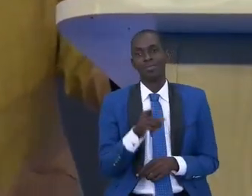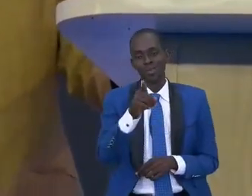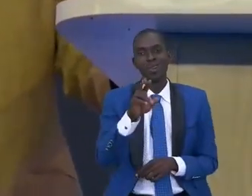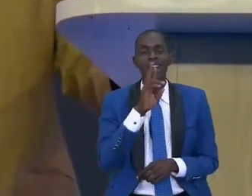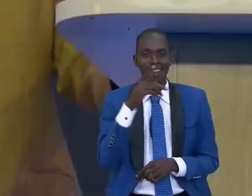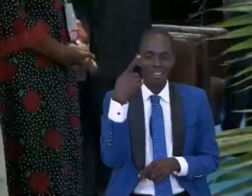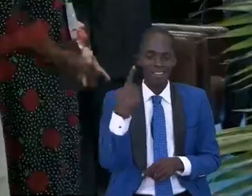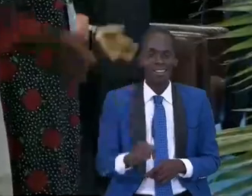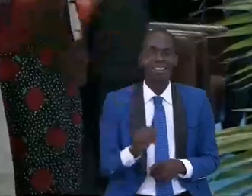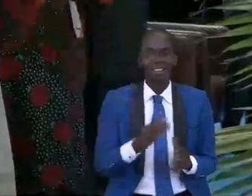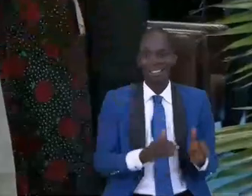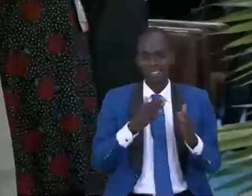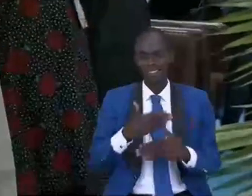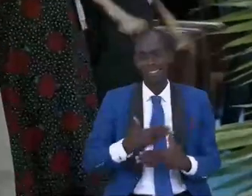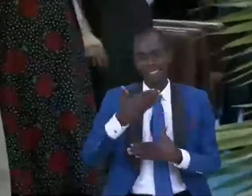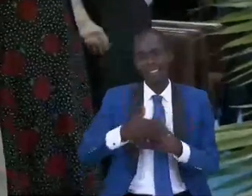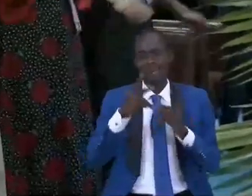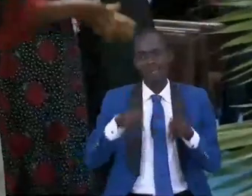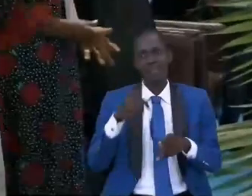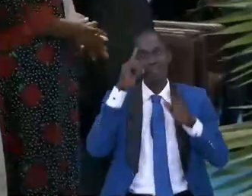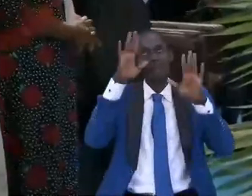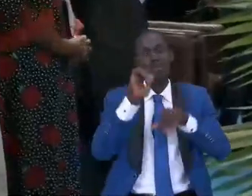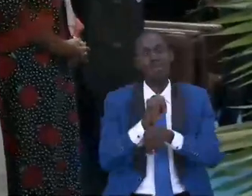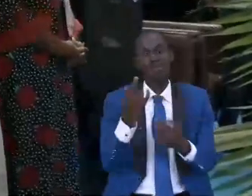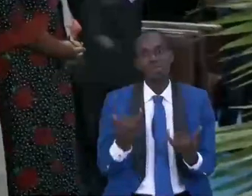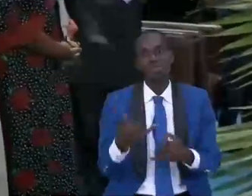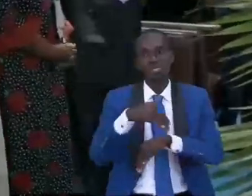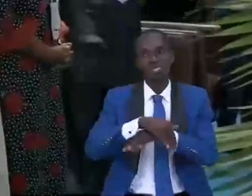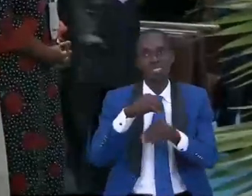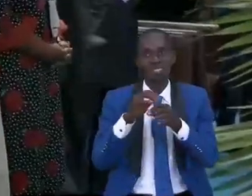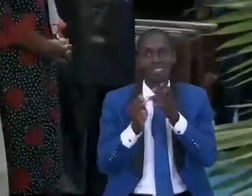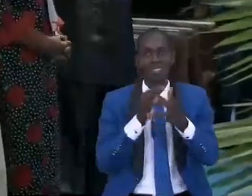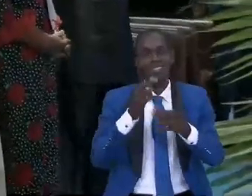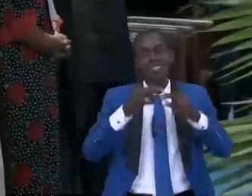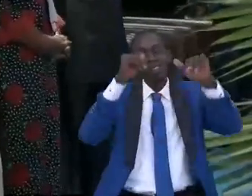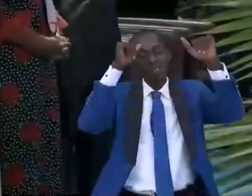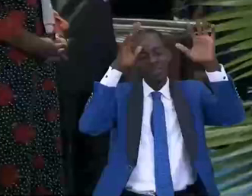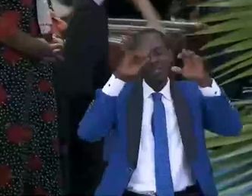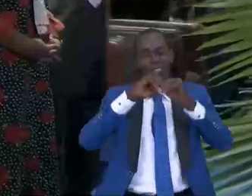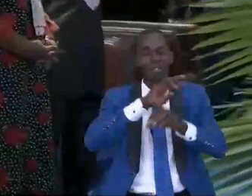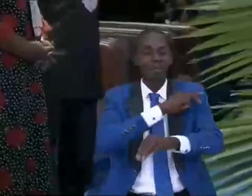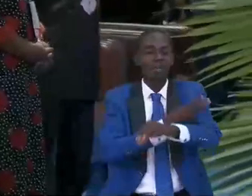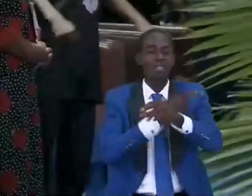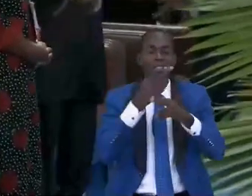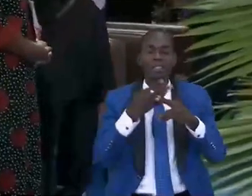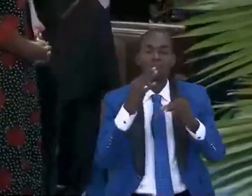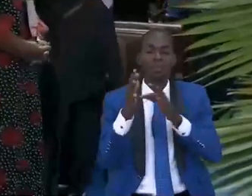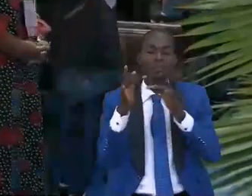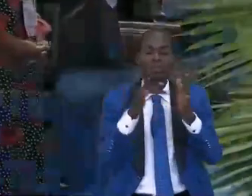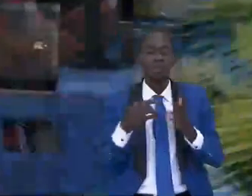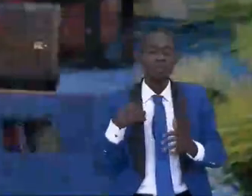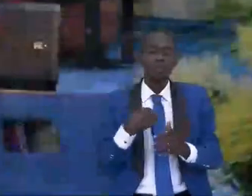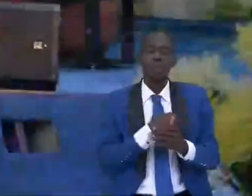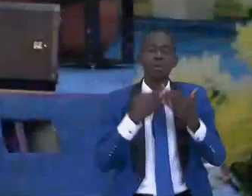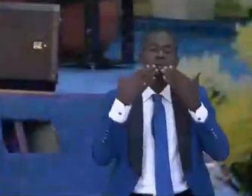êtes le candidat ou la candidate pour le miracle ce jour. Père au nom puissant de Jésus, nous